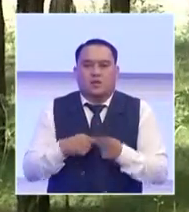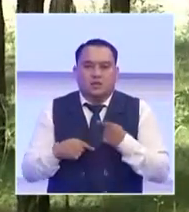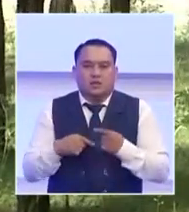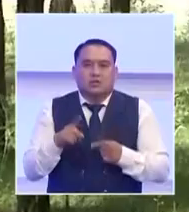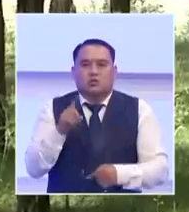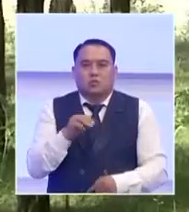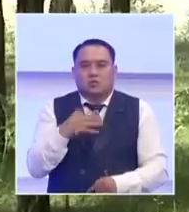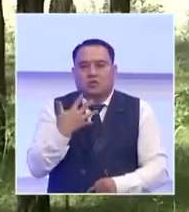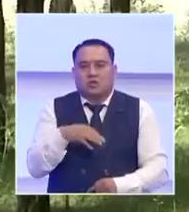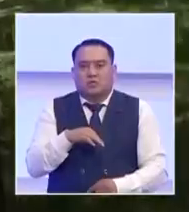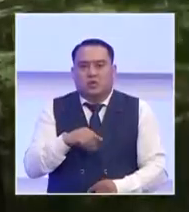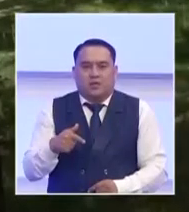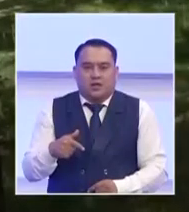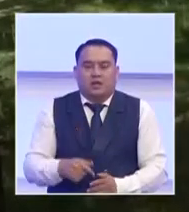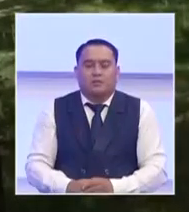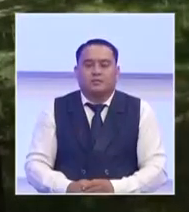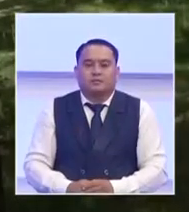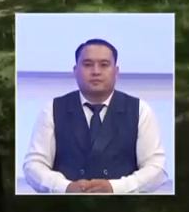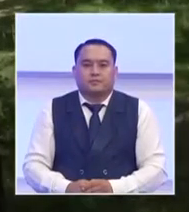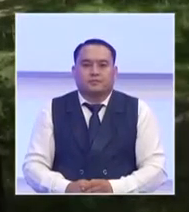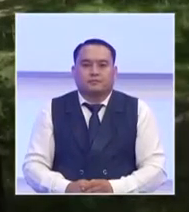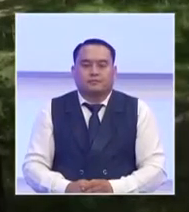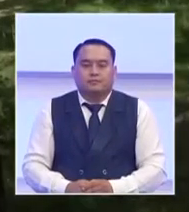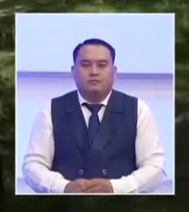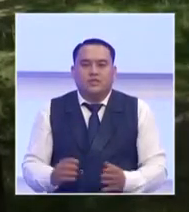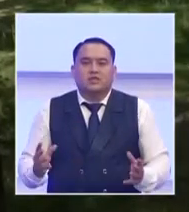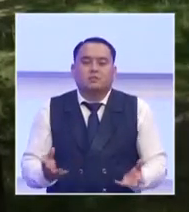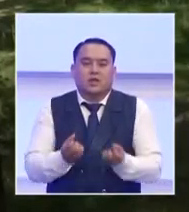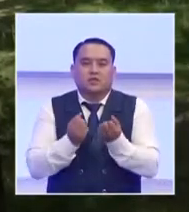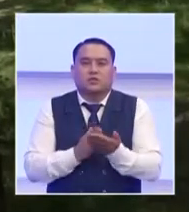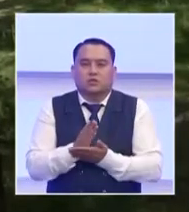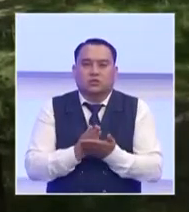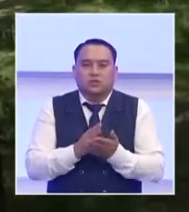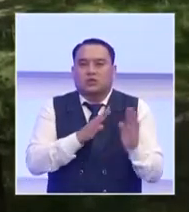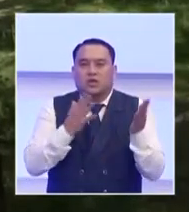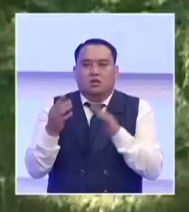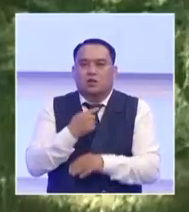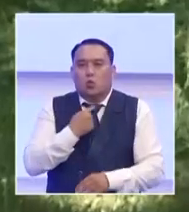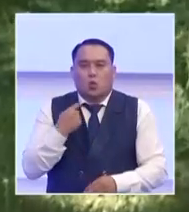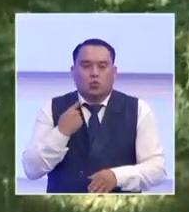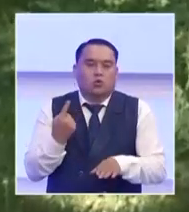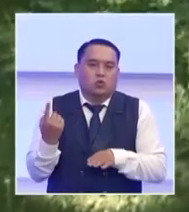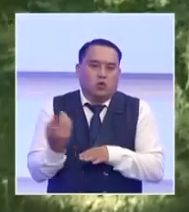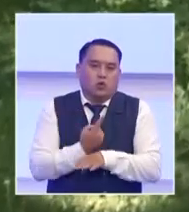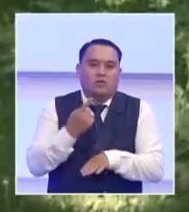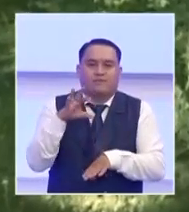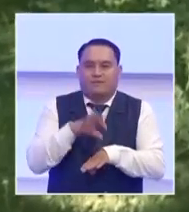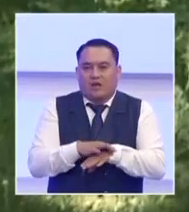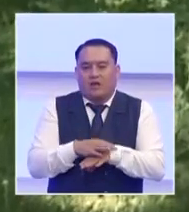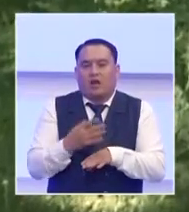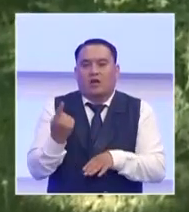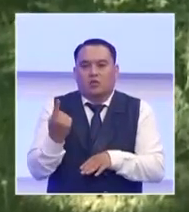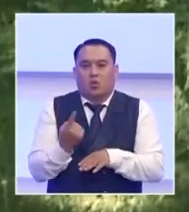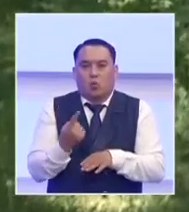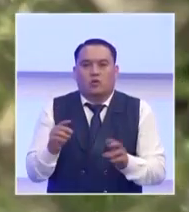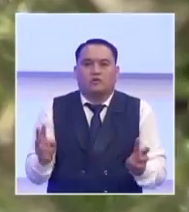150 . по словам спасателей с начала года на территории тот курганского лесничества лишь единожды выявили факт незаконного отдыха с